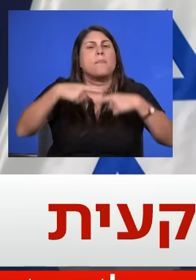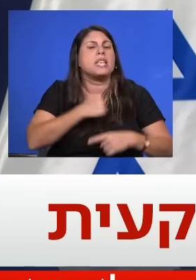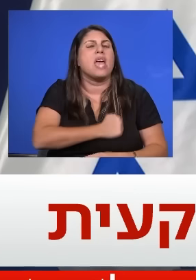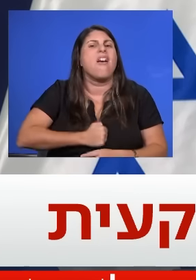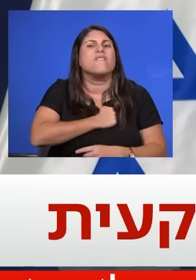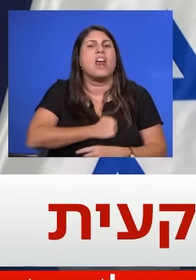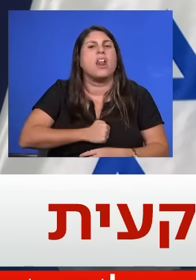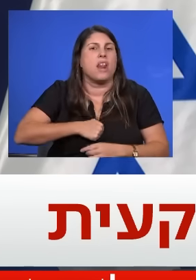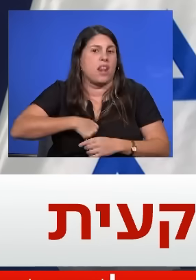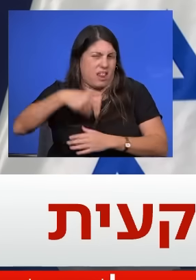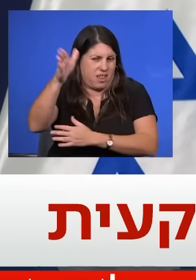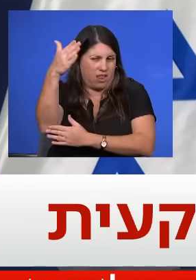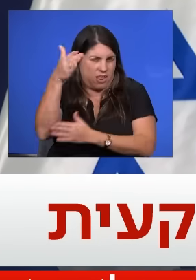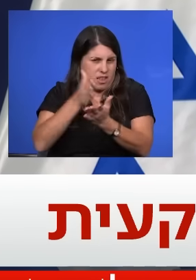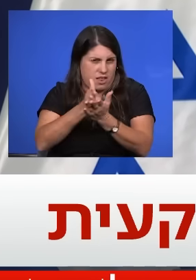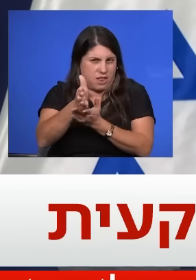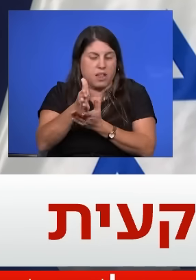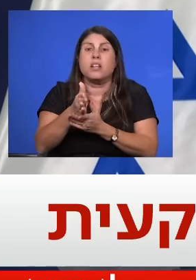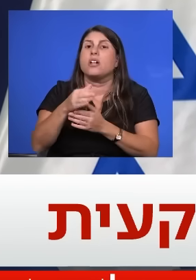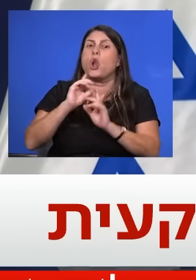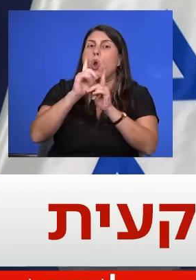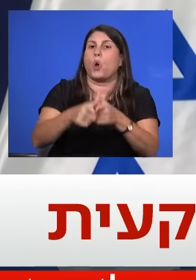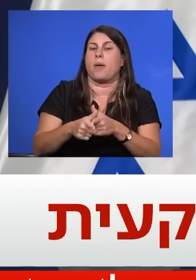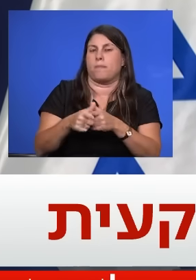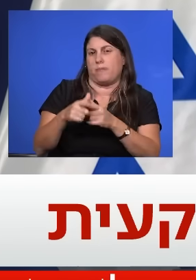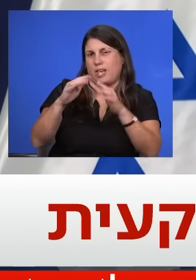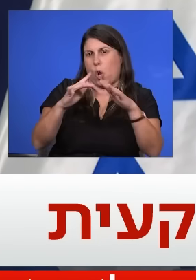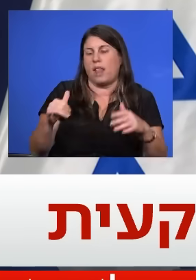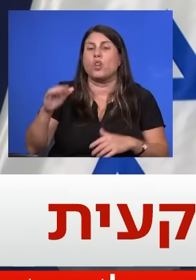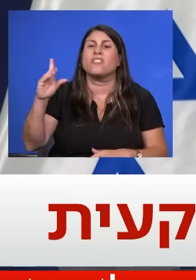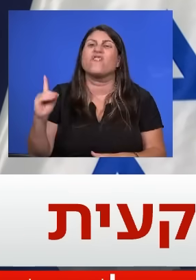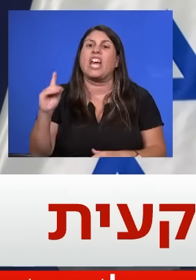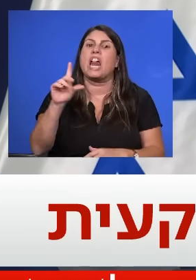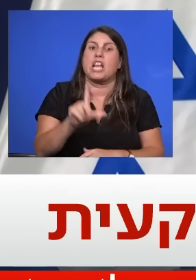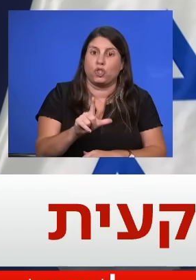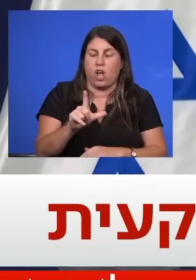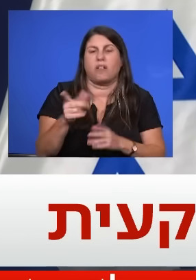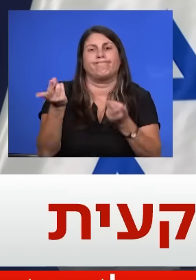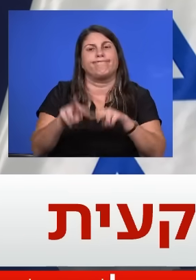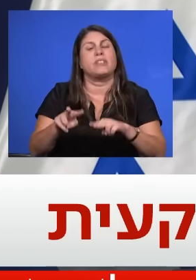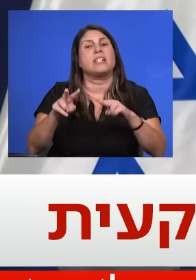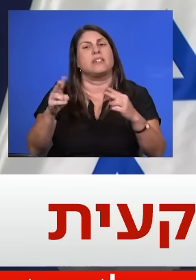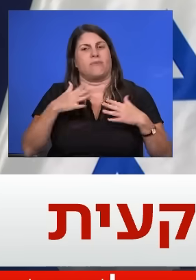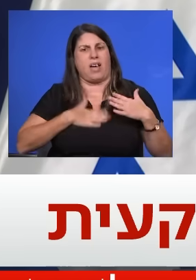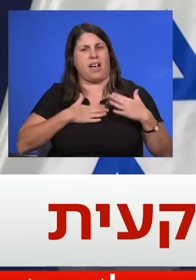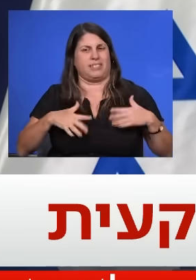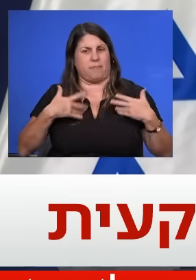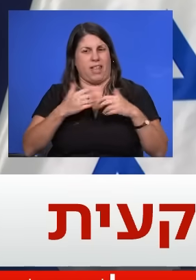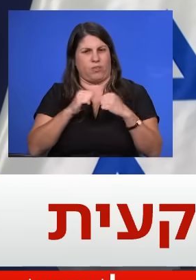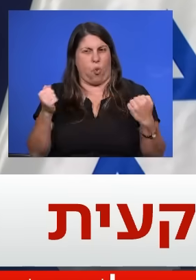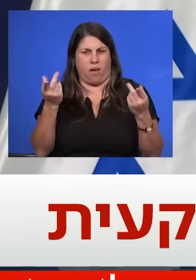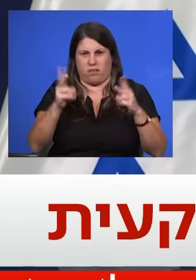לוחם גולני דביר לישה נפל בשמחת תורה על הגנת יישובי עוטף עזה. אמו נאוה